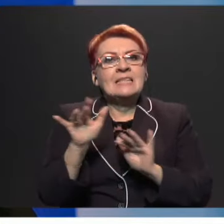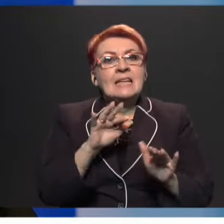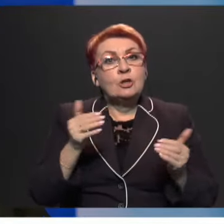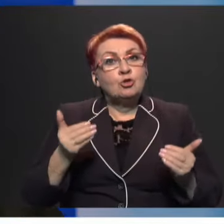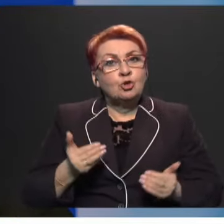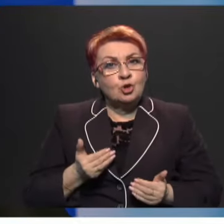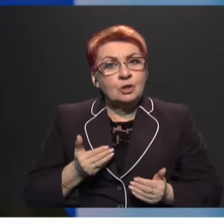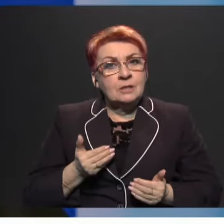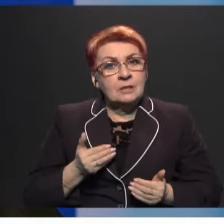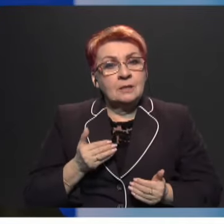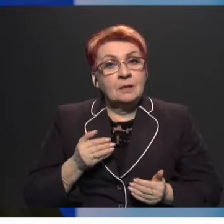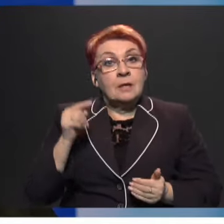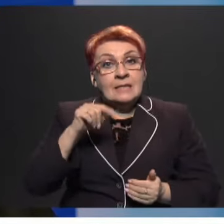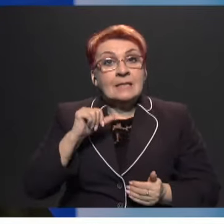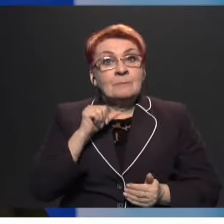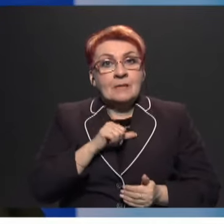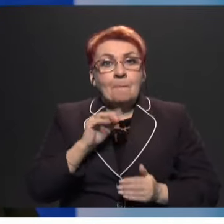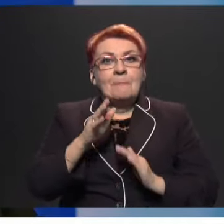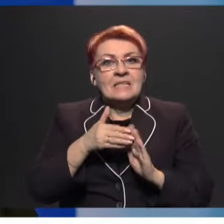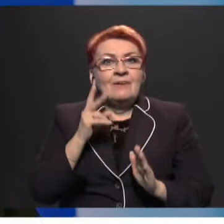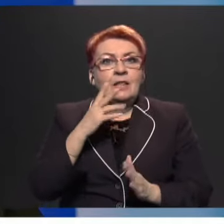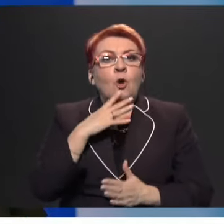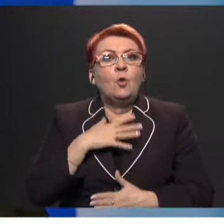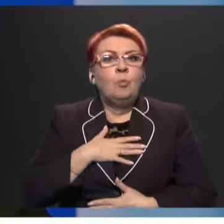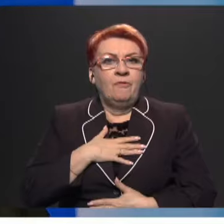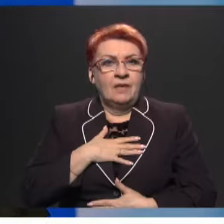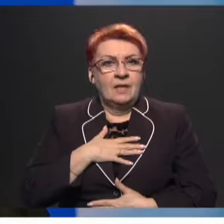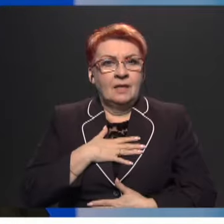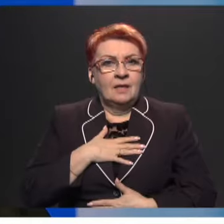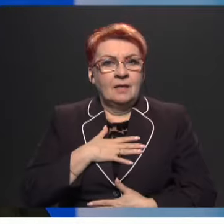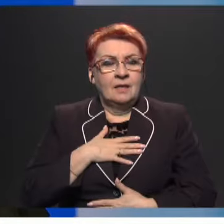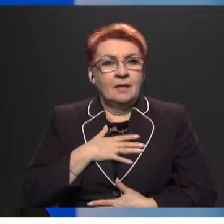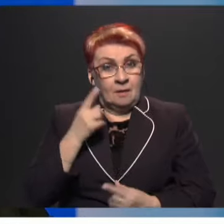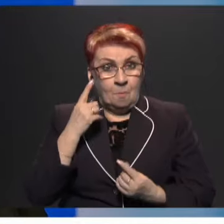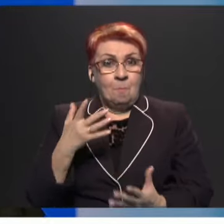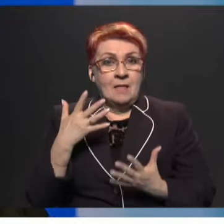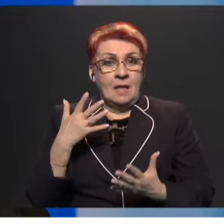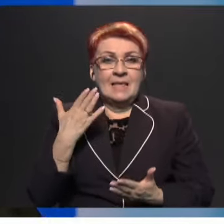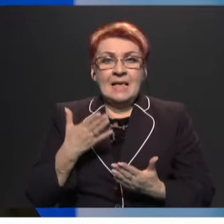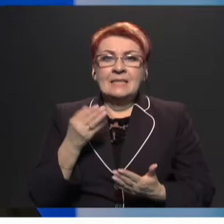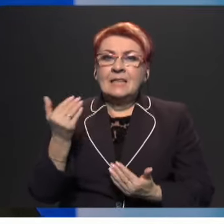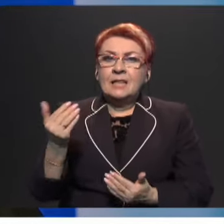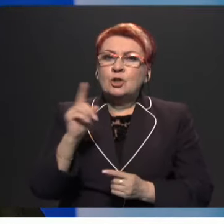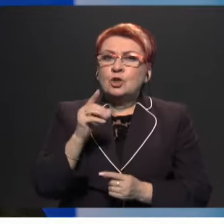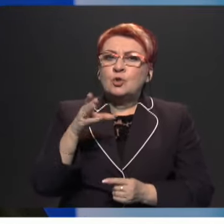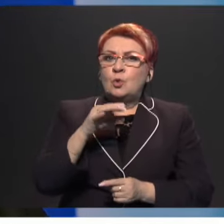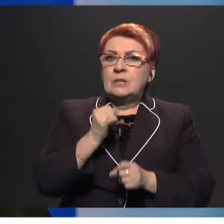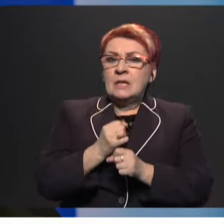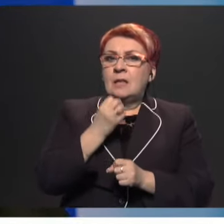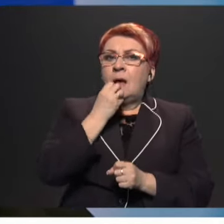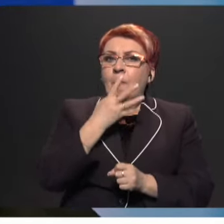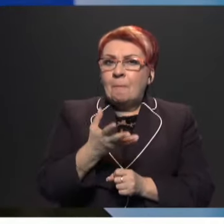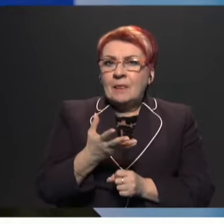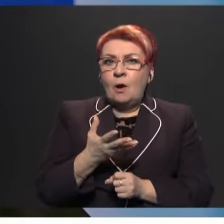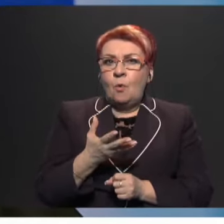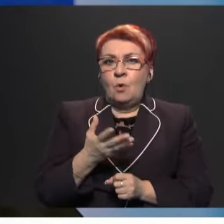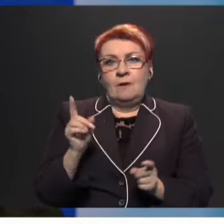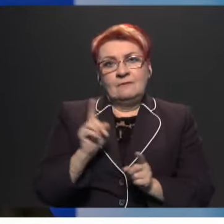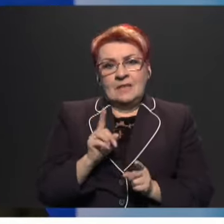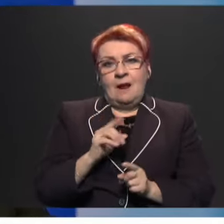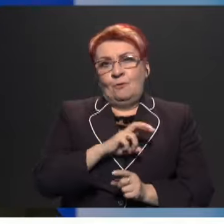он все равно тем самым призывает к любви, потому что если ты что-то делаешь благое, то все равно ты приходишь